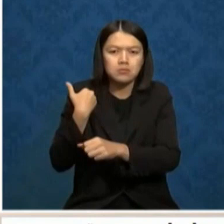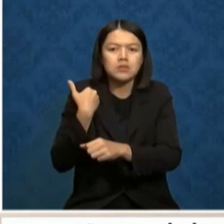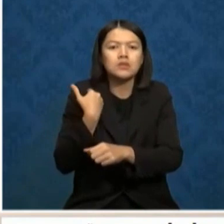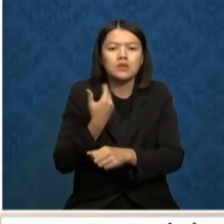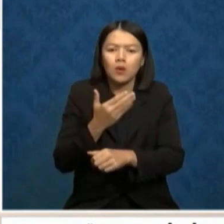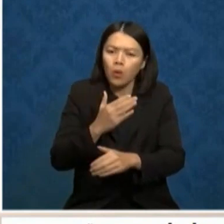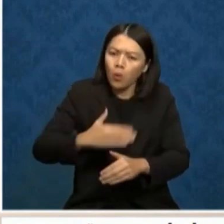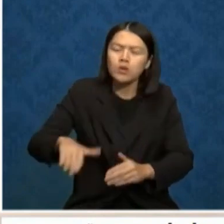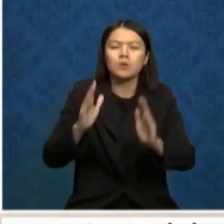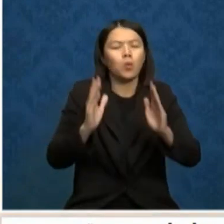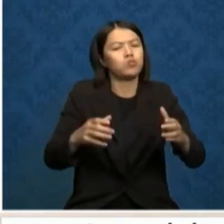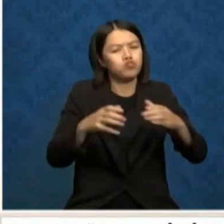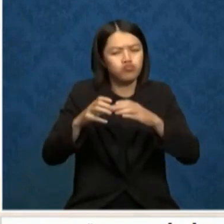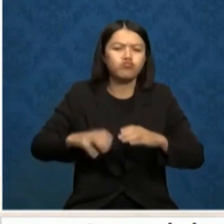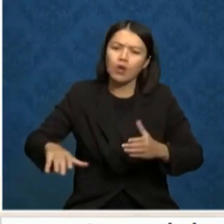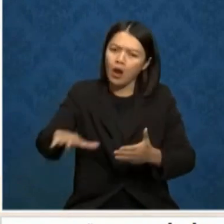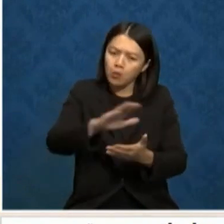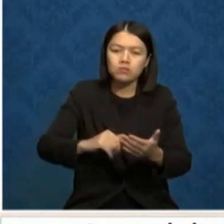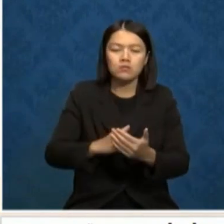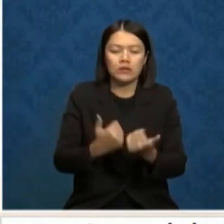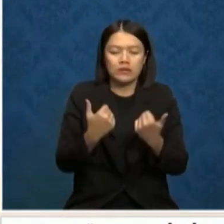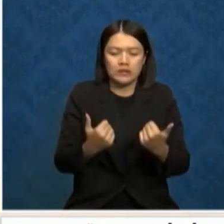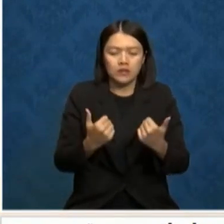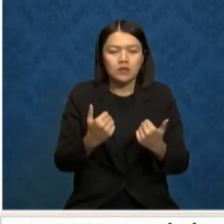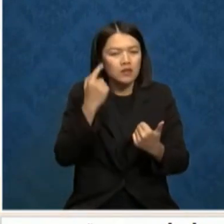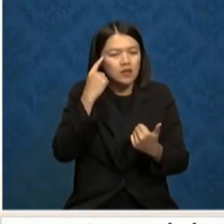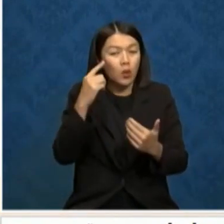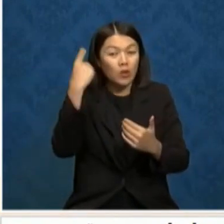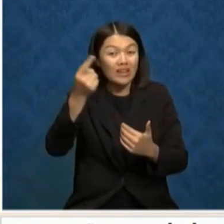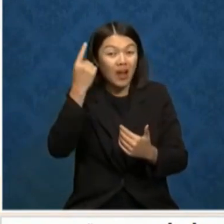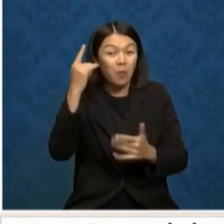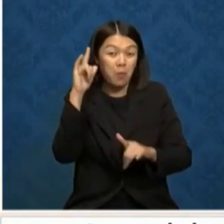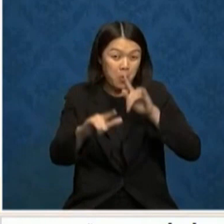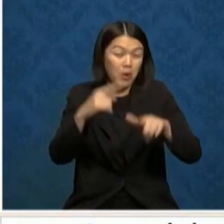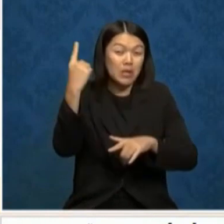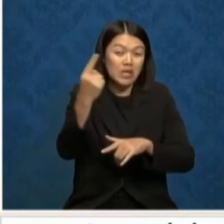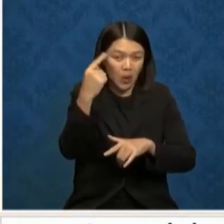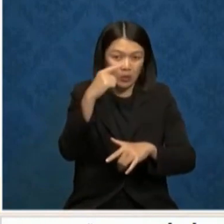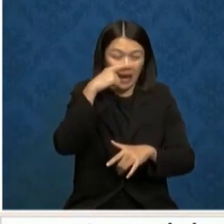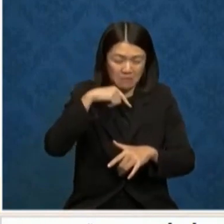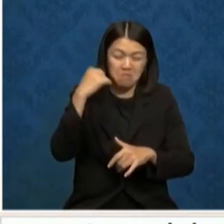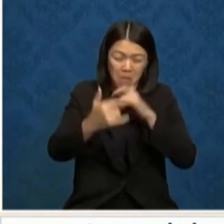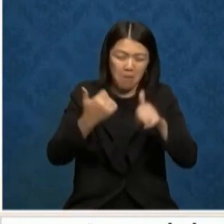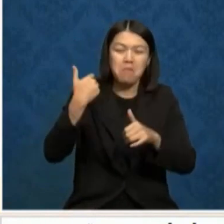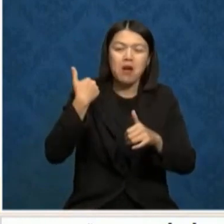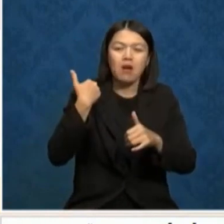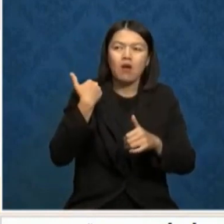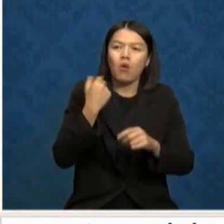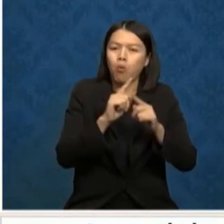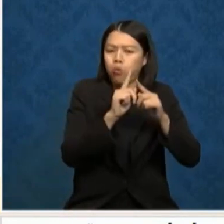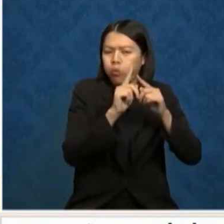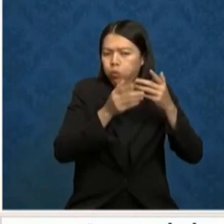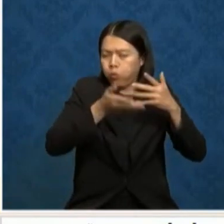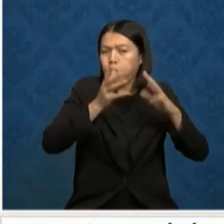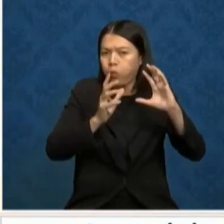แรงงานทุกกลุ่มนะคะแล้วปัจจุบันเราเนี่ยก็มีนักท่องเที่ยวน่ะมาเที่ยวยังประเทศไทยเป็นอันดับต้นๆ